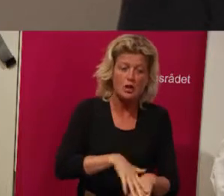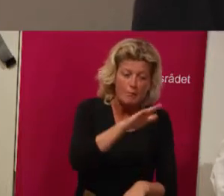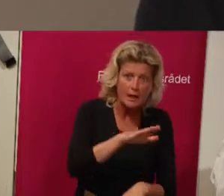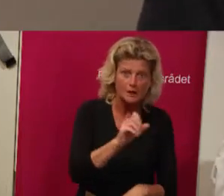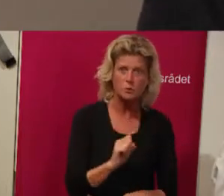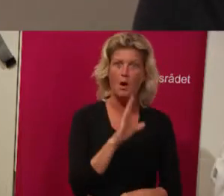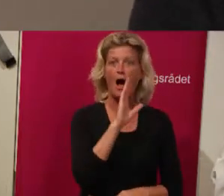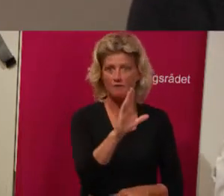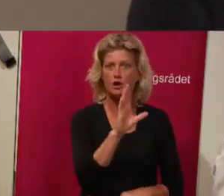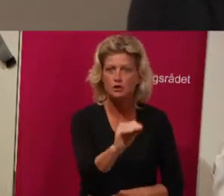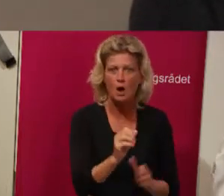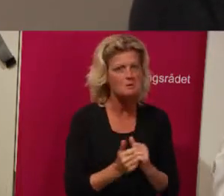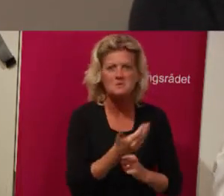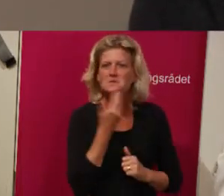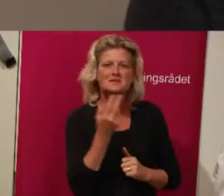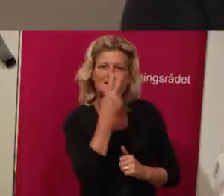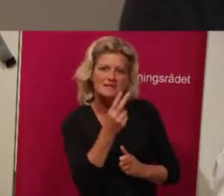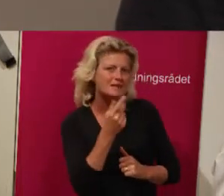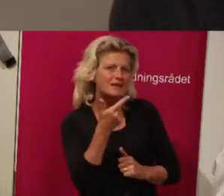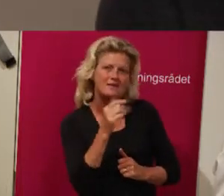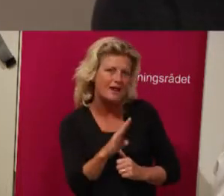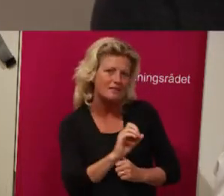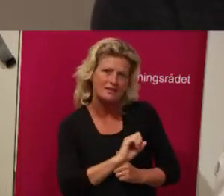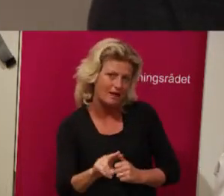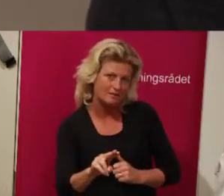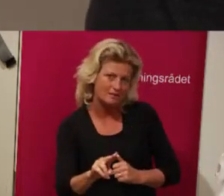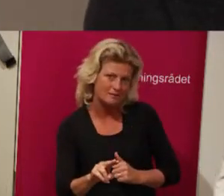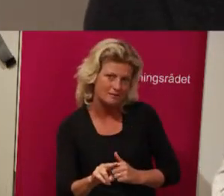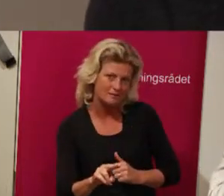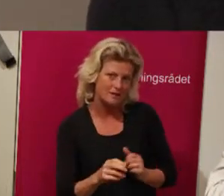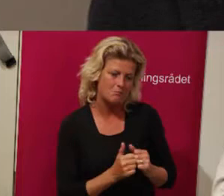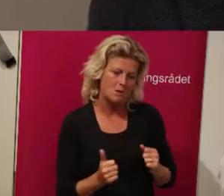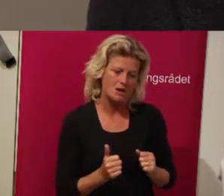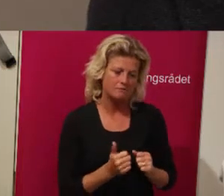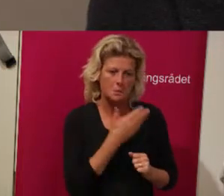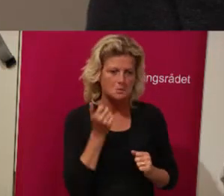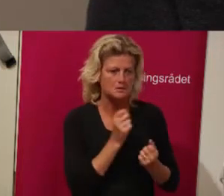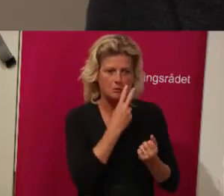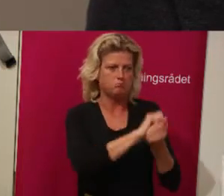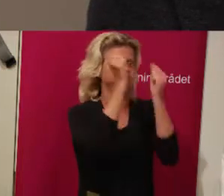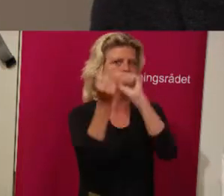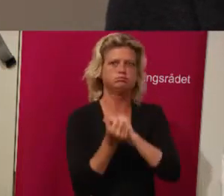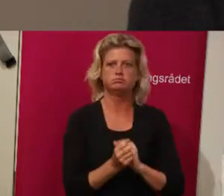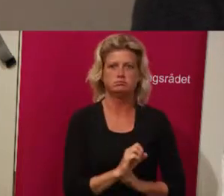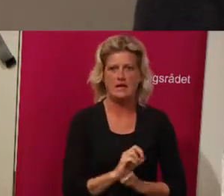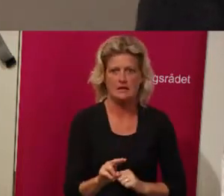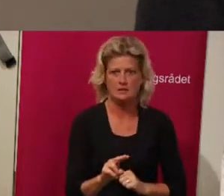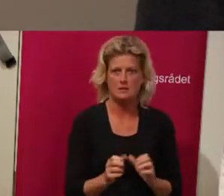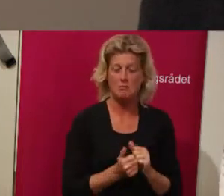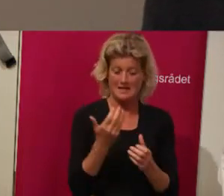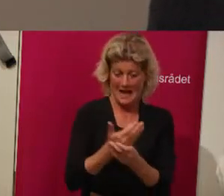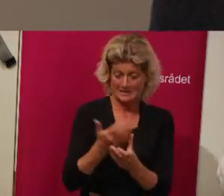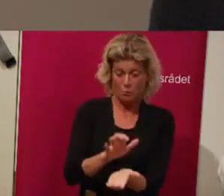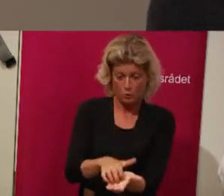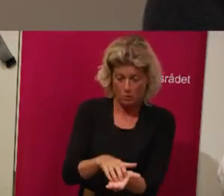vara stort. Men vi har inte riktigt sett det i någon större utsträckning ännu. Vi har inte sett någon omvälvning där. Men i till exempel Helsingborg så